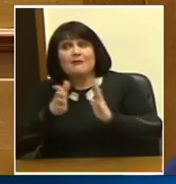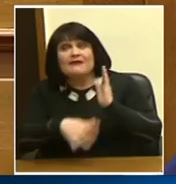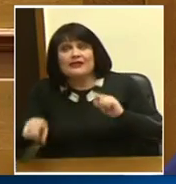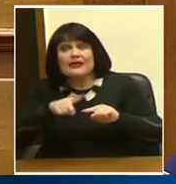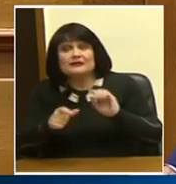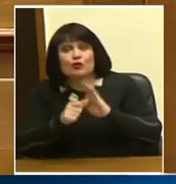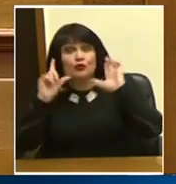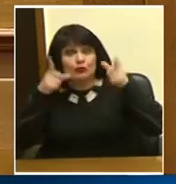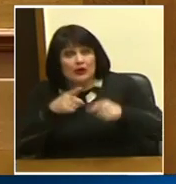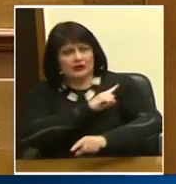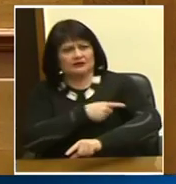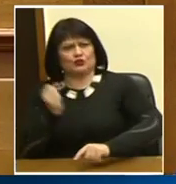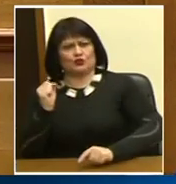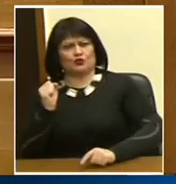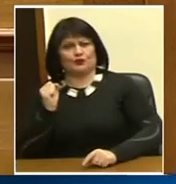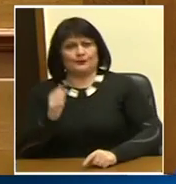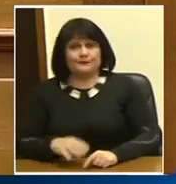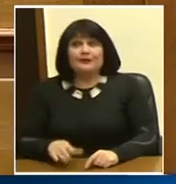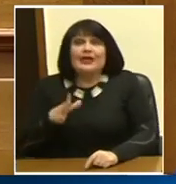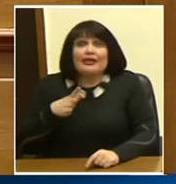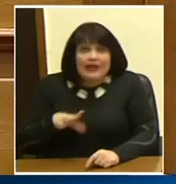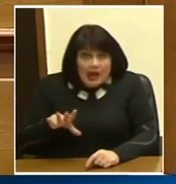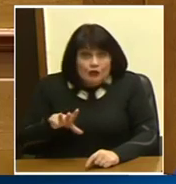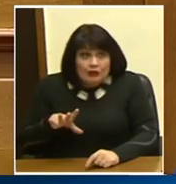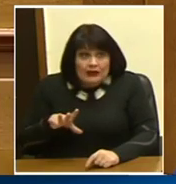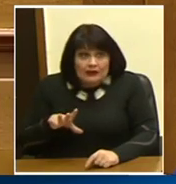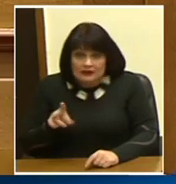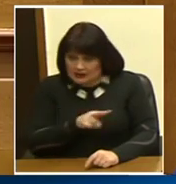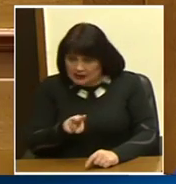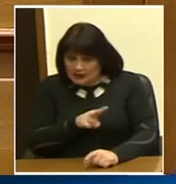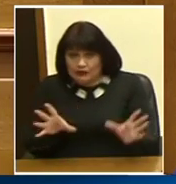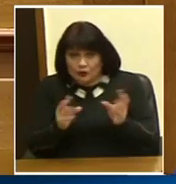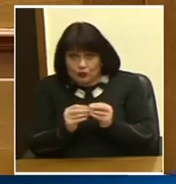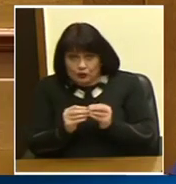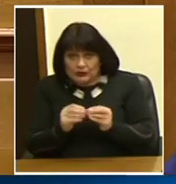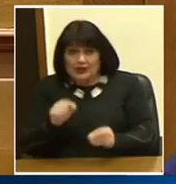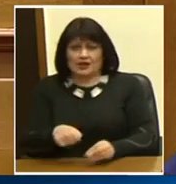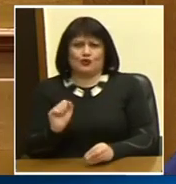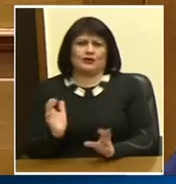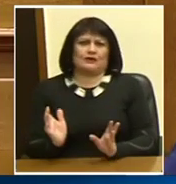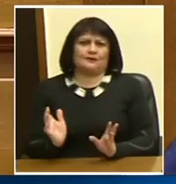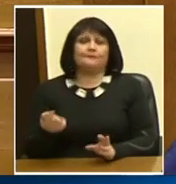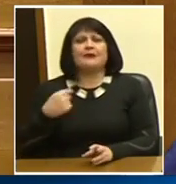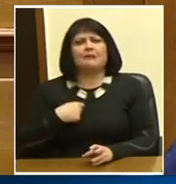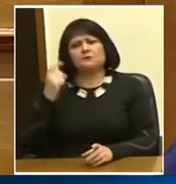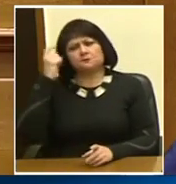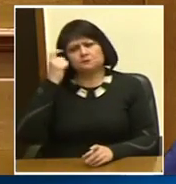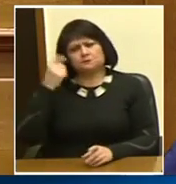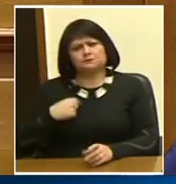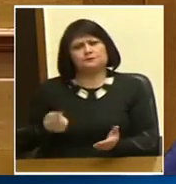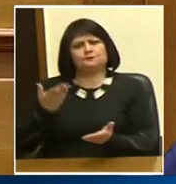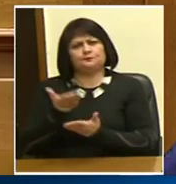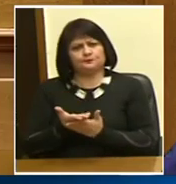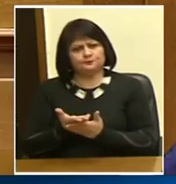Πρόεδρο της Δημοκρατίας. Το ερώτημά μας είναι, επιθυμούμε αυτόν τον διεισμό? Η δική μας η σκέψη και η δική μας η πρόταση